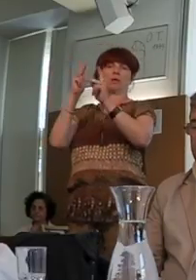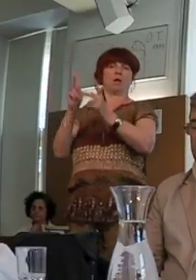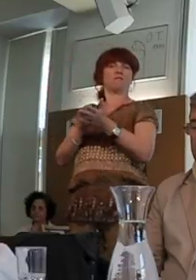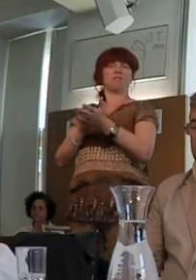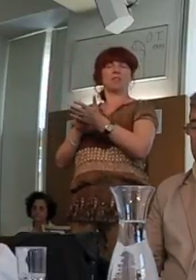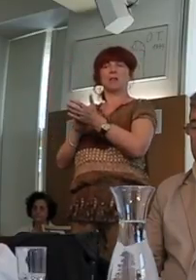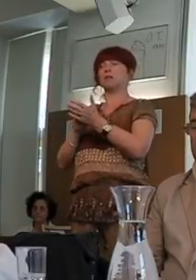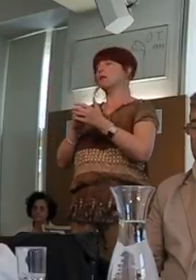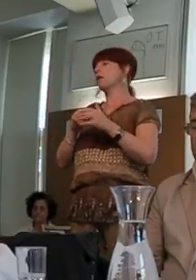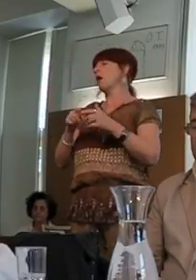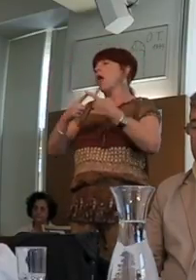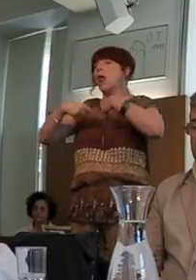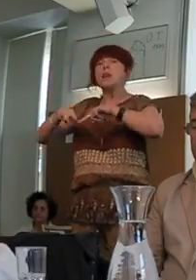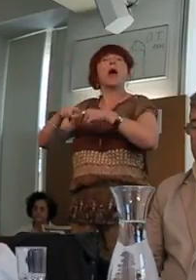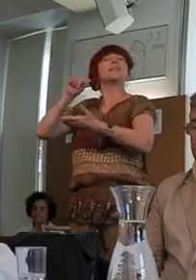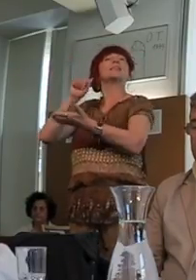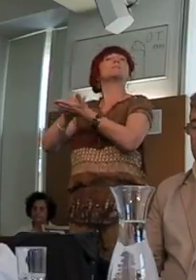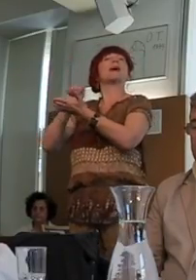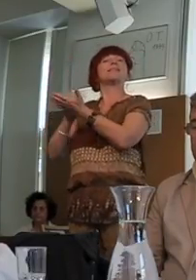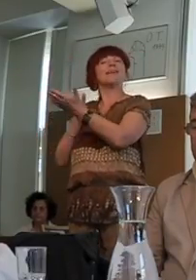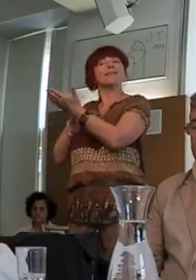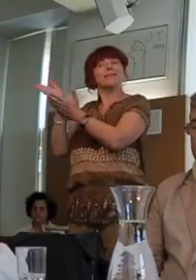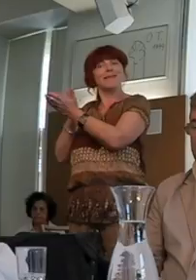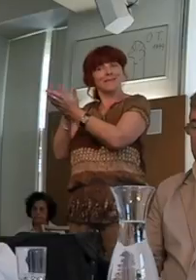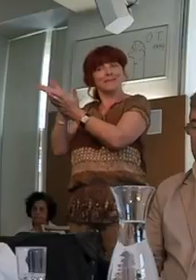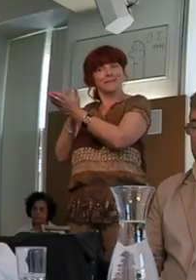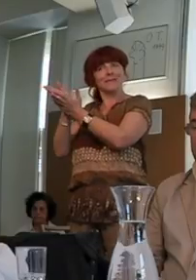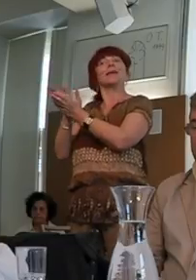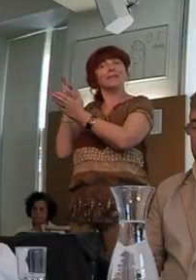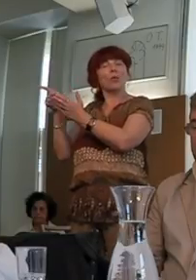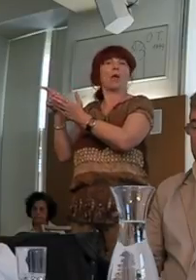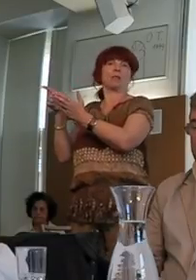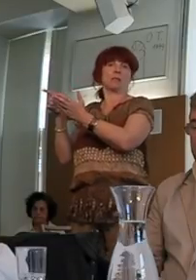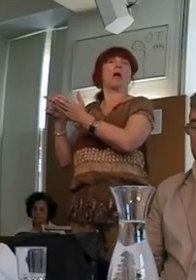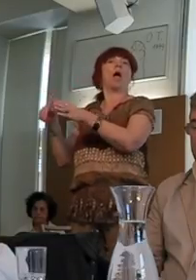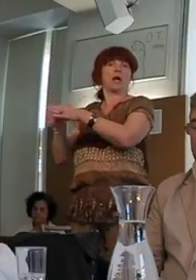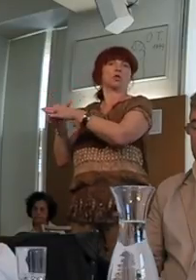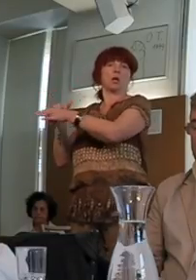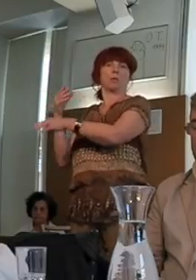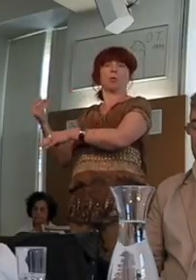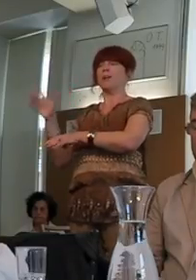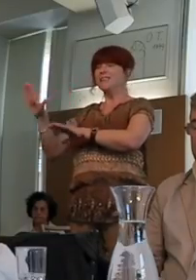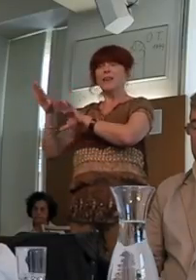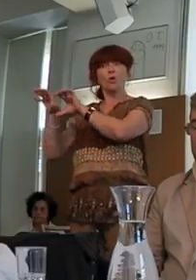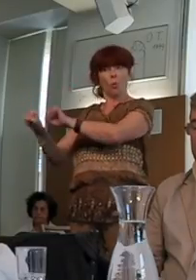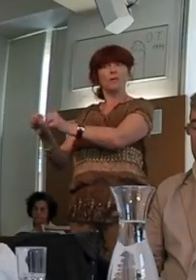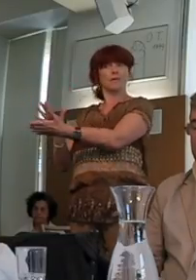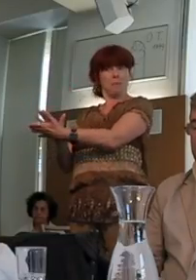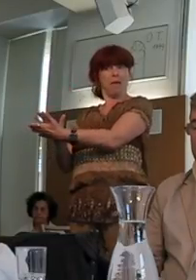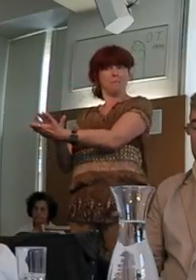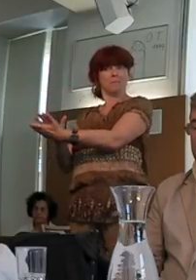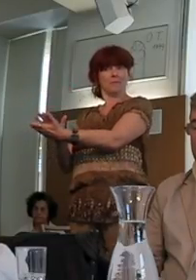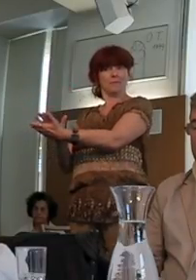bei Landespressediensten arbeiten, also diese Leute gehen uns ja nicht verloren. Vor allem geht uns ja auch die Kompetenz nicht verloren und ja, ich